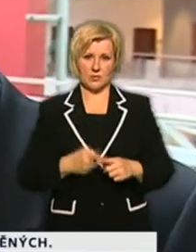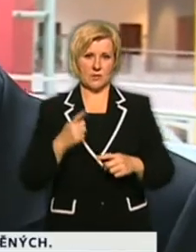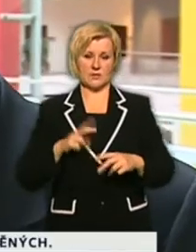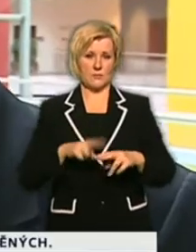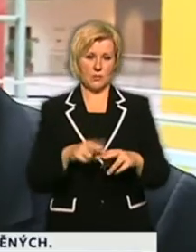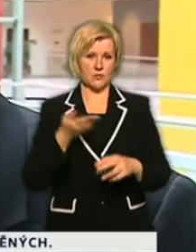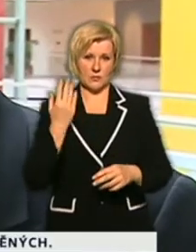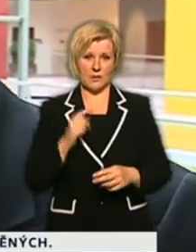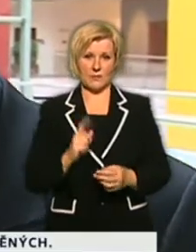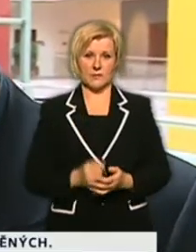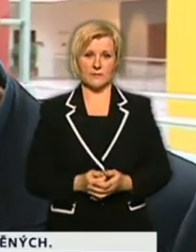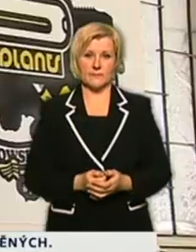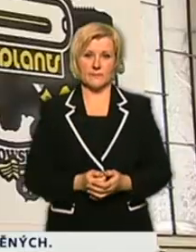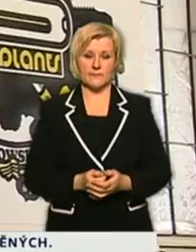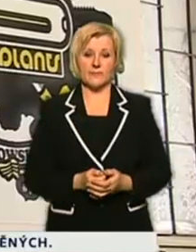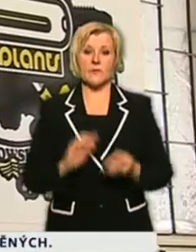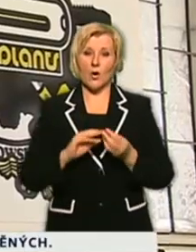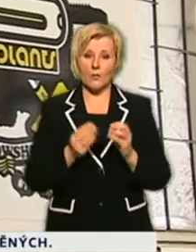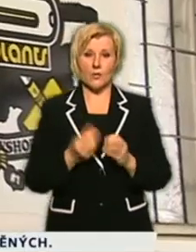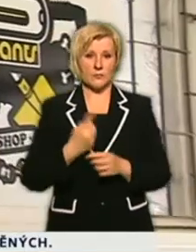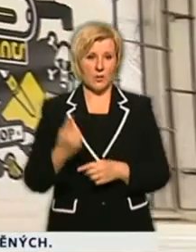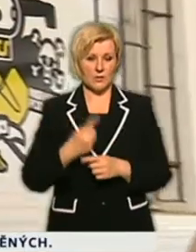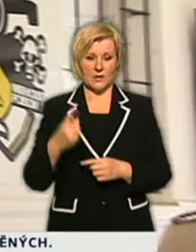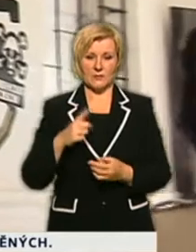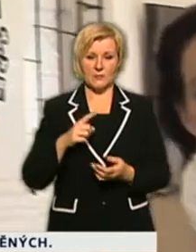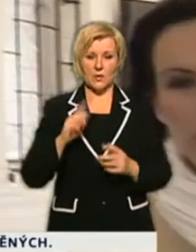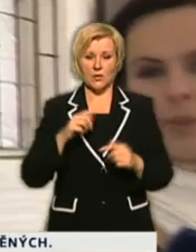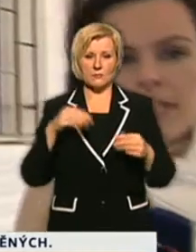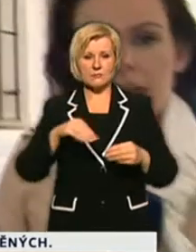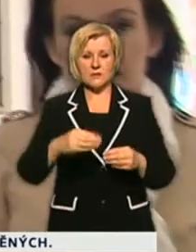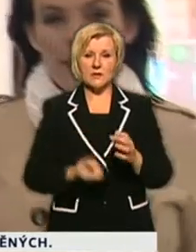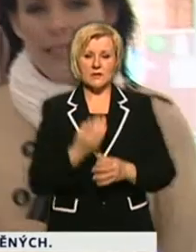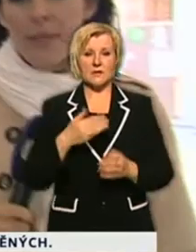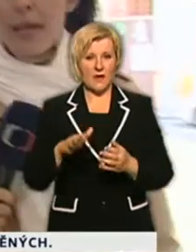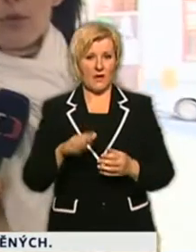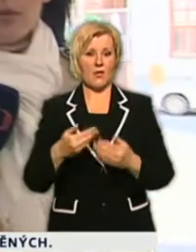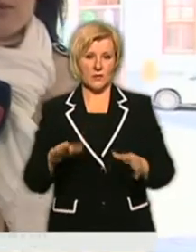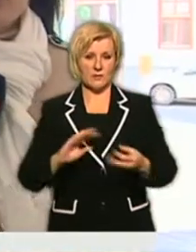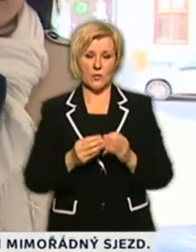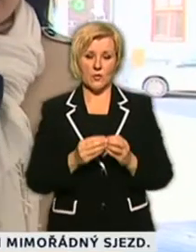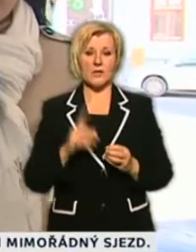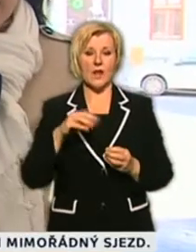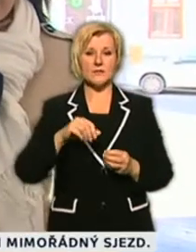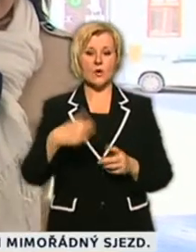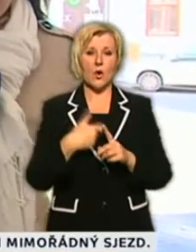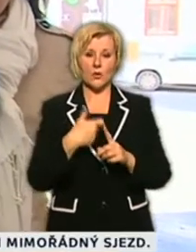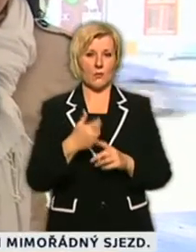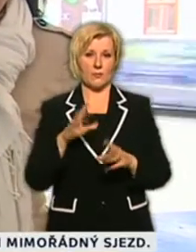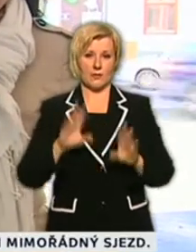užívání psychotropní látky. Obchod s pěstitelskými potřebami funguje v centru Brna dál. Semínka konopí už v něm ale k